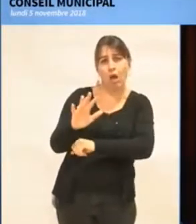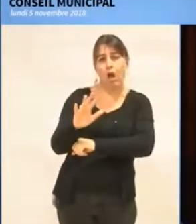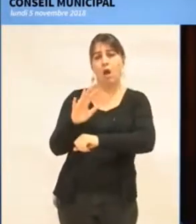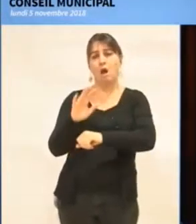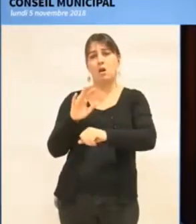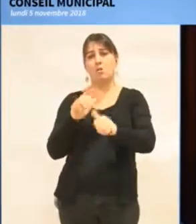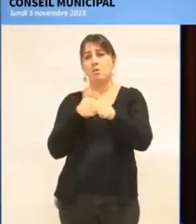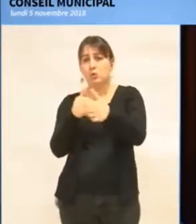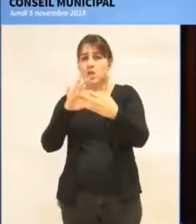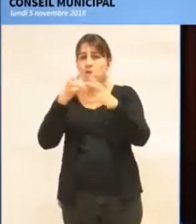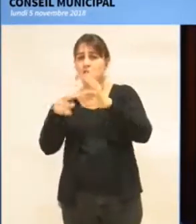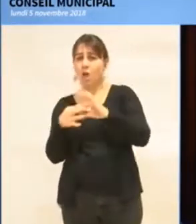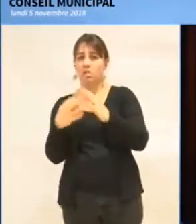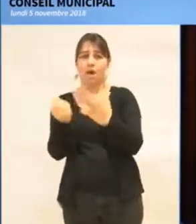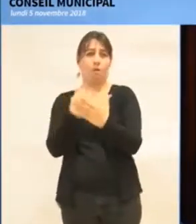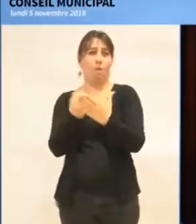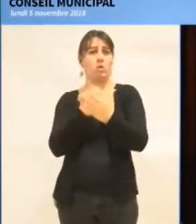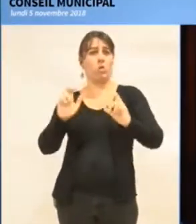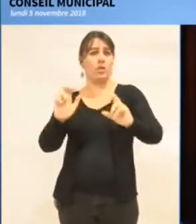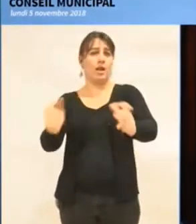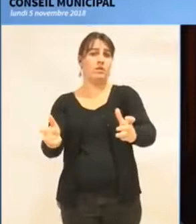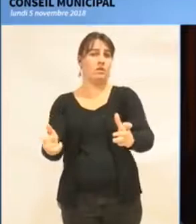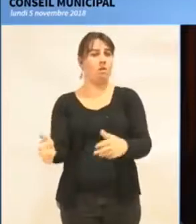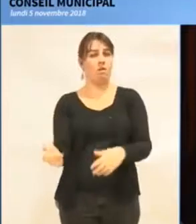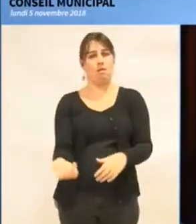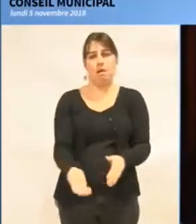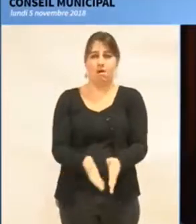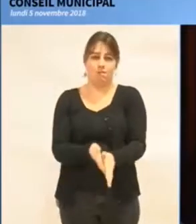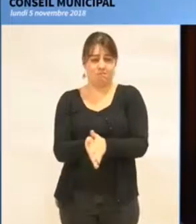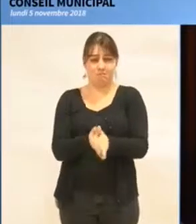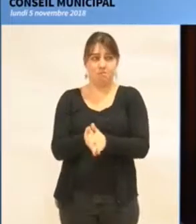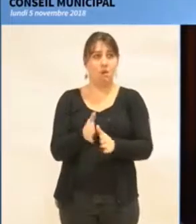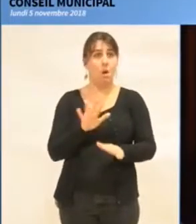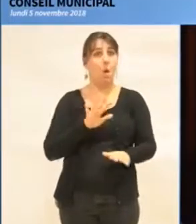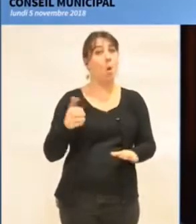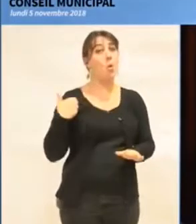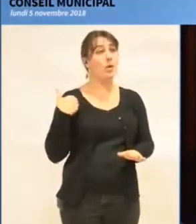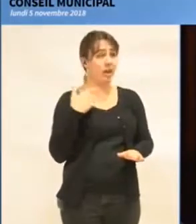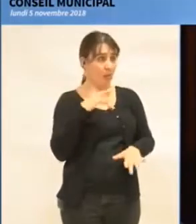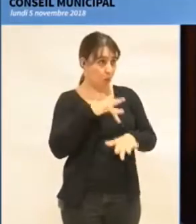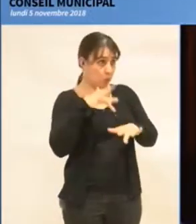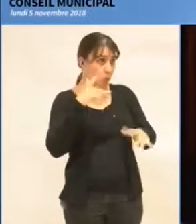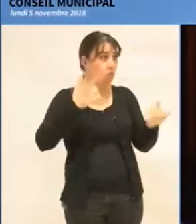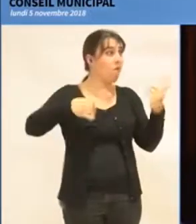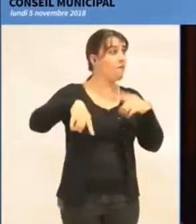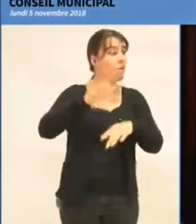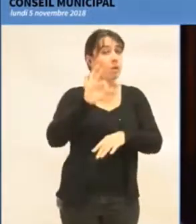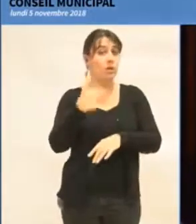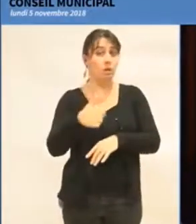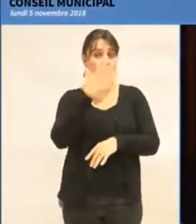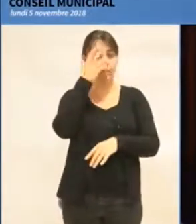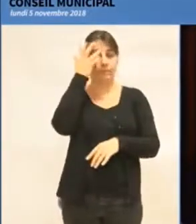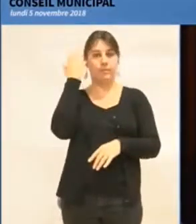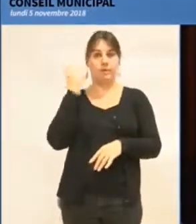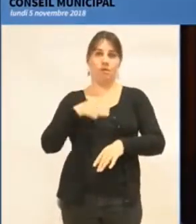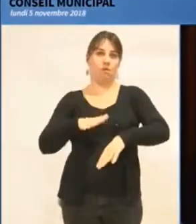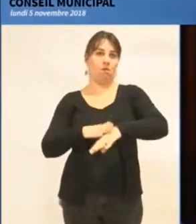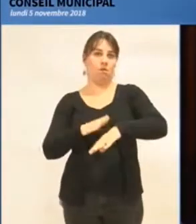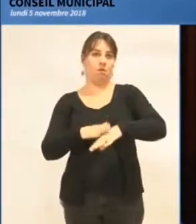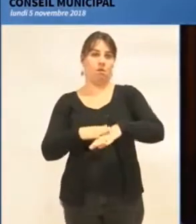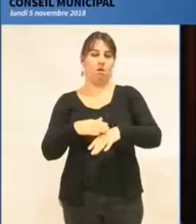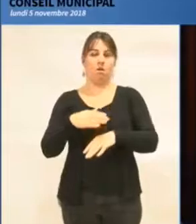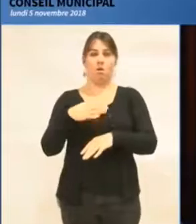là un sujet extraordinaire. C'est-à-dire que ce week-end, je ne sais pas si vous avez fait l'expérience, il ne faut plus aller vivre à